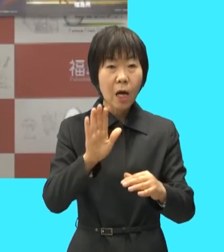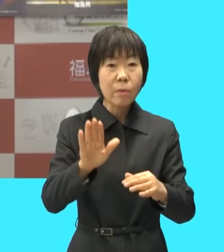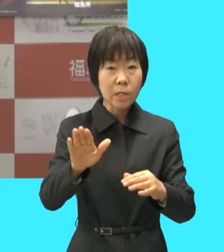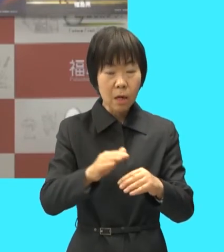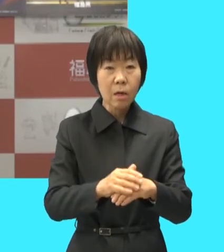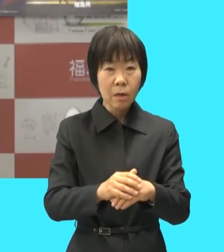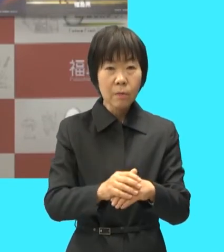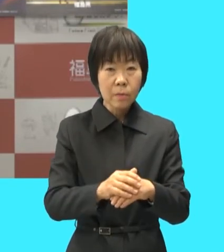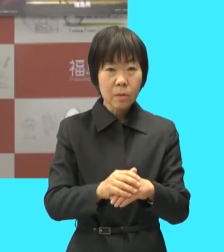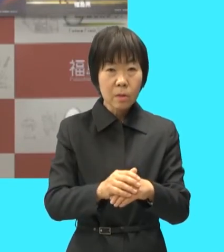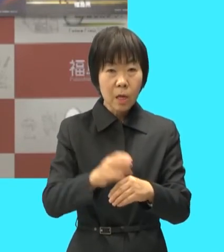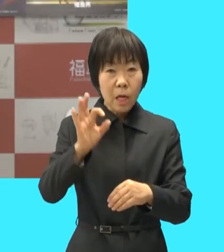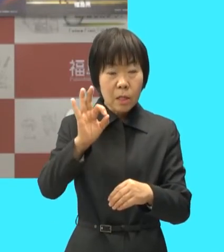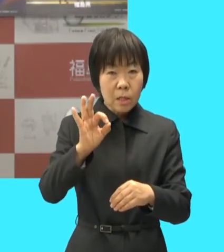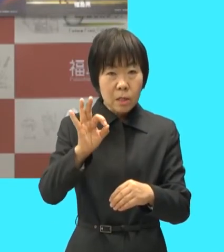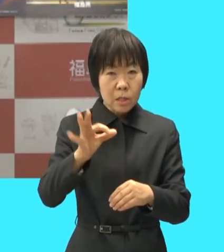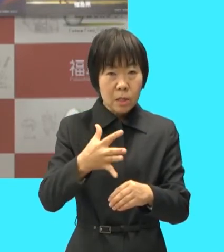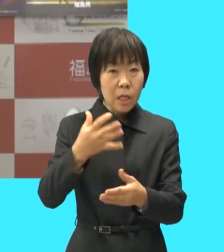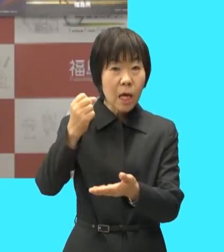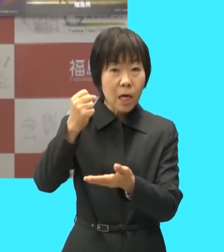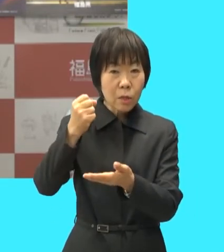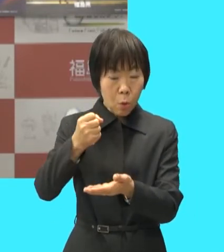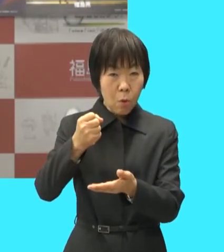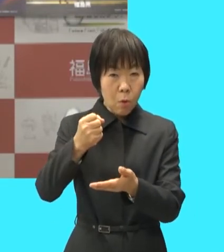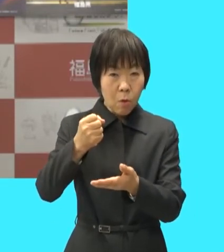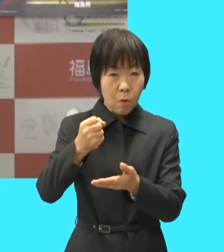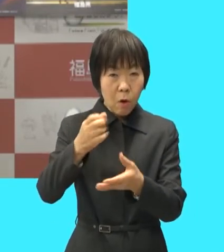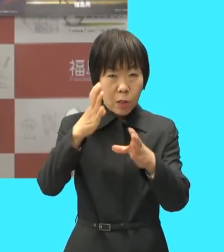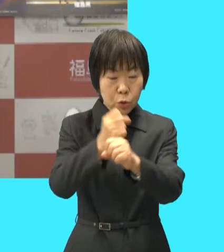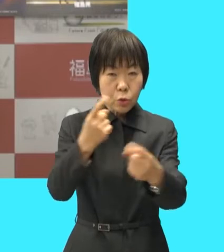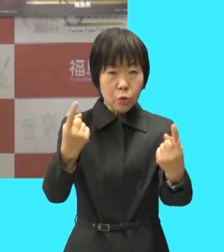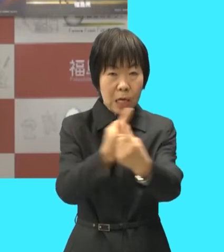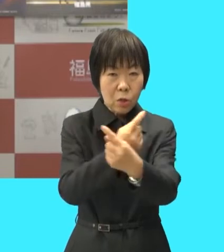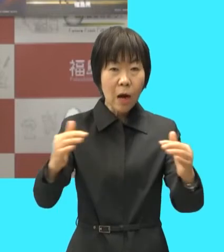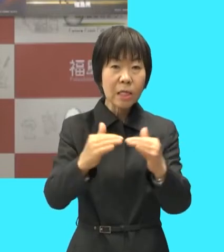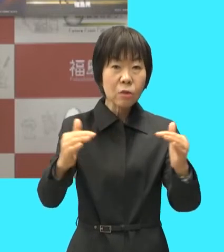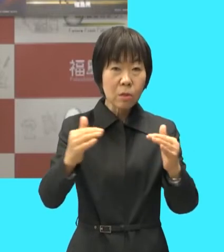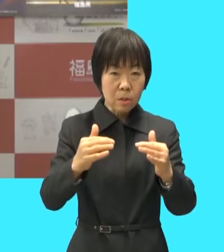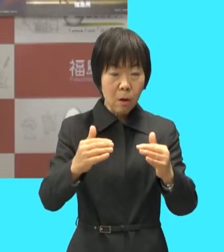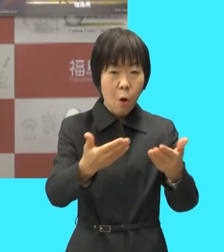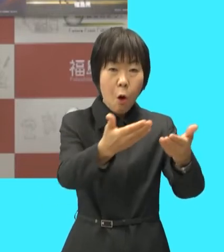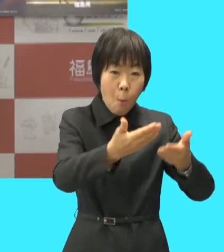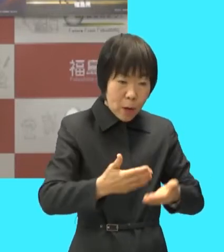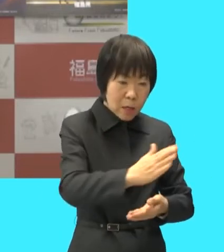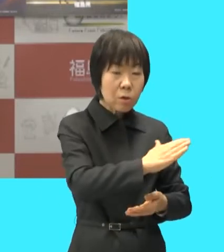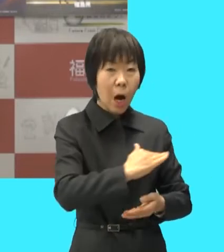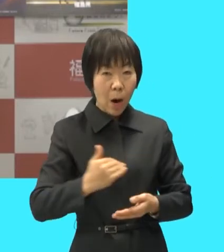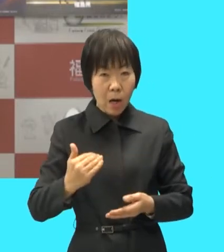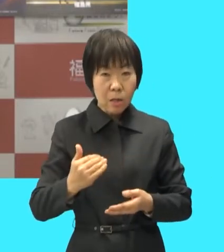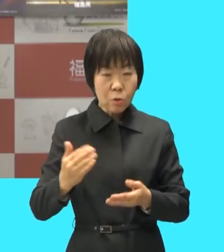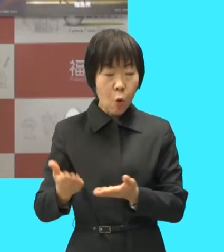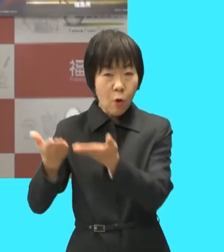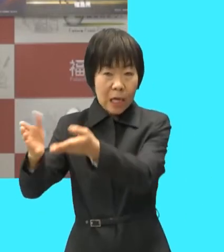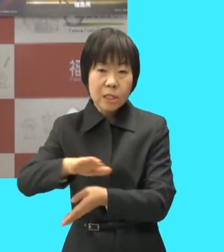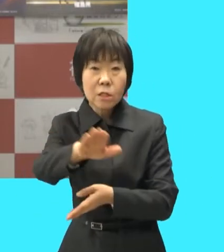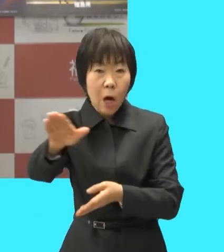でありますが、税源の偏在税制の議論をしますと、やはりいただく側とある意味出していかな